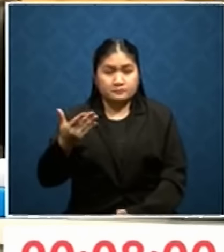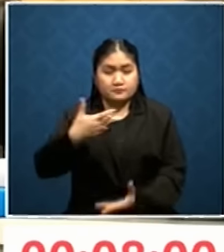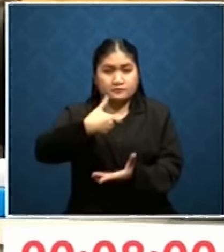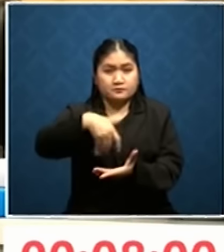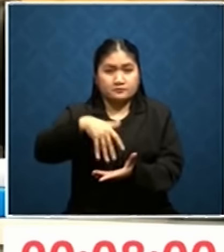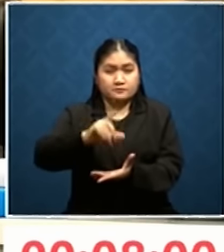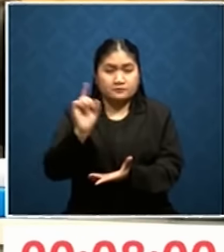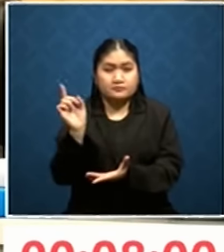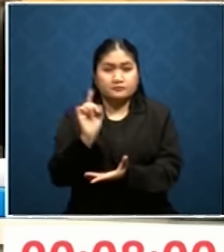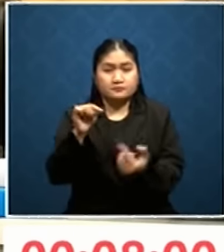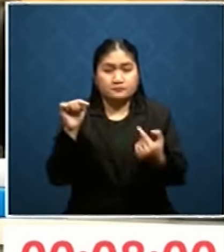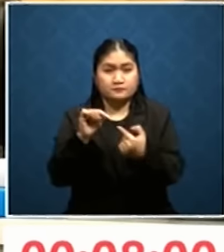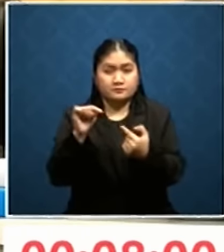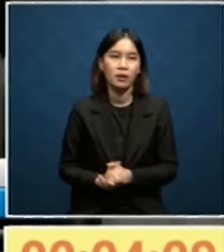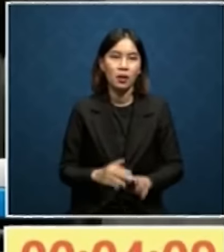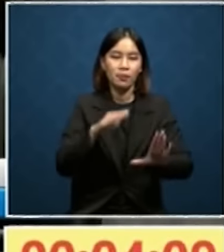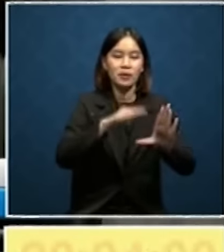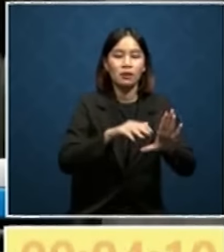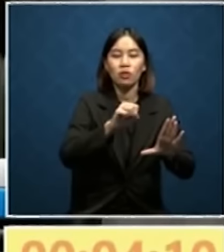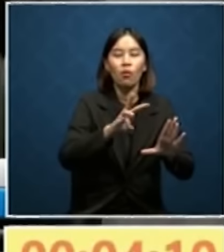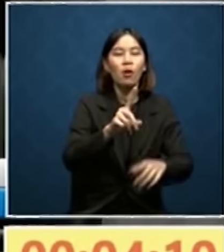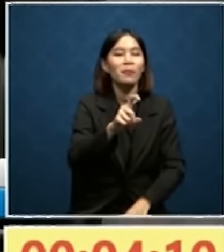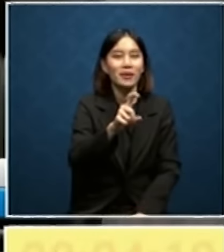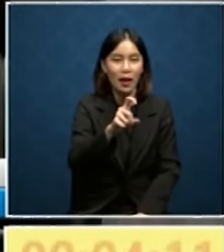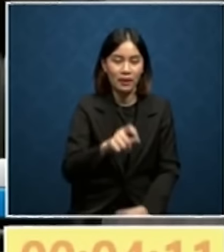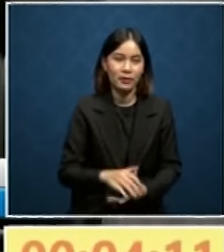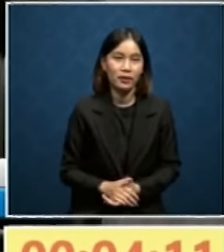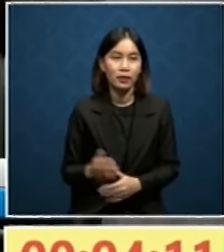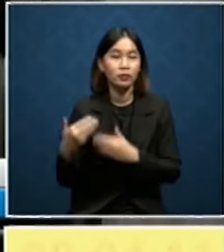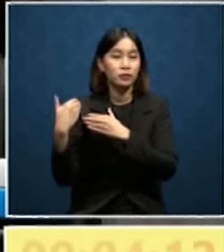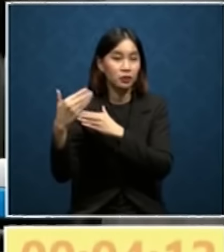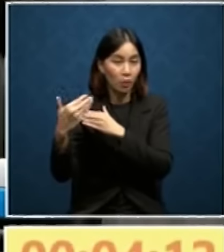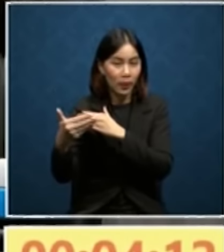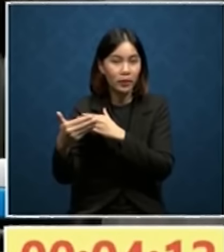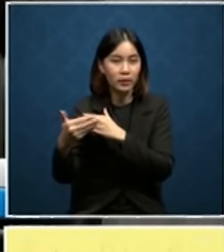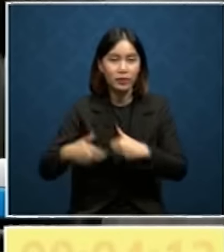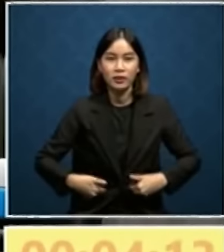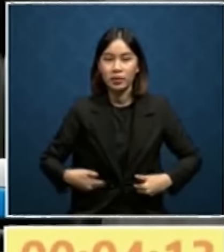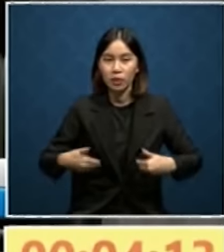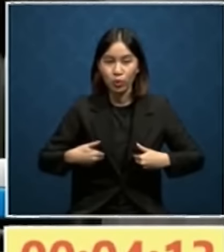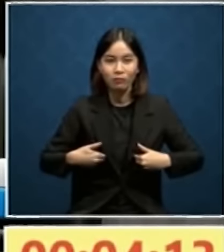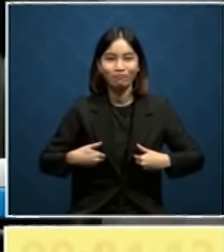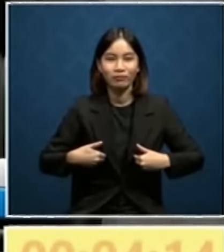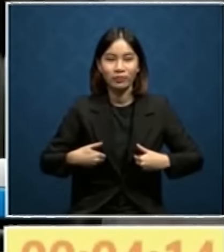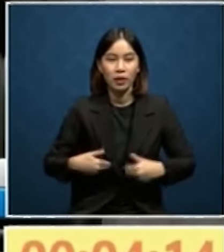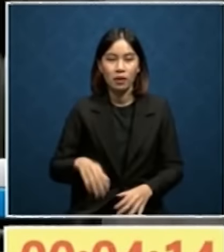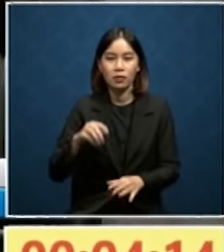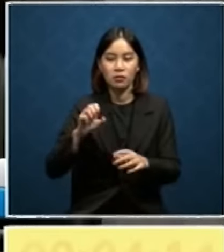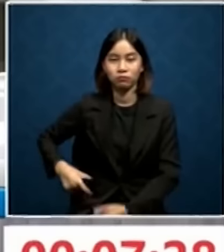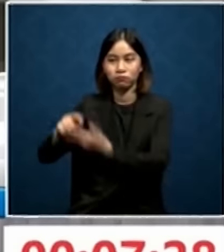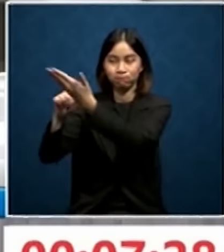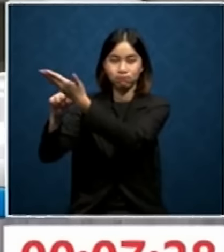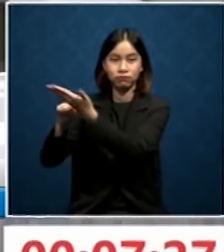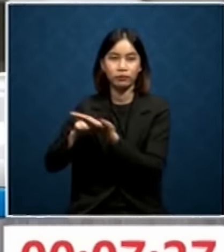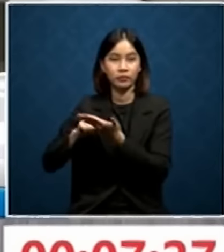กำลังรอประกาศผลชุดใหม่อ่ะกำลังจะไปแล้วอ่ะคือสวที่ทำหน้าที่กันอยู่ตอนนี้ท่านผู้ชมครับบางท่านเก็บของหมดแล้วนะให้สัมภาษณ์ซื้อว่าออ